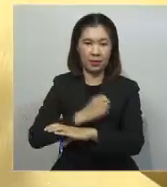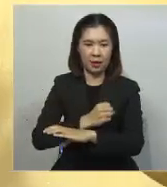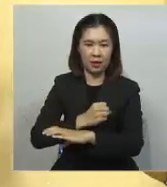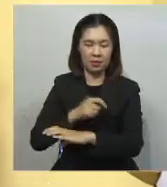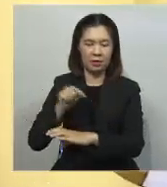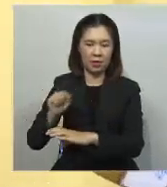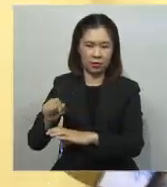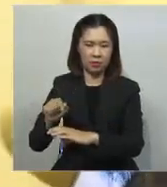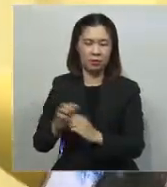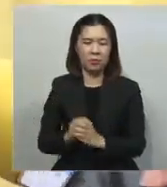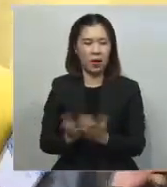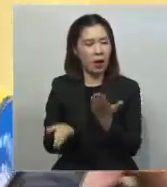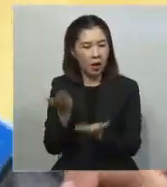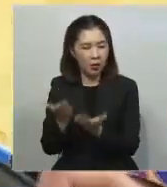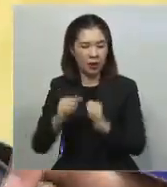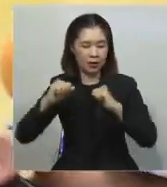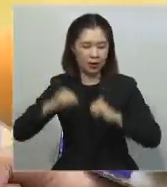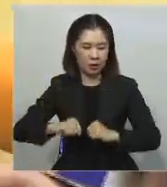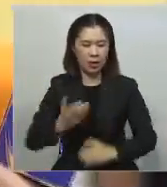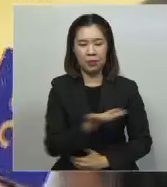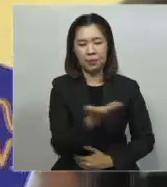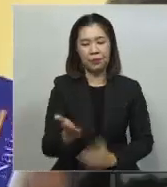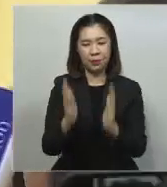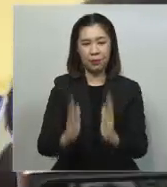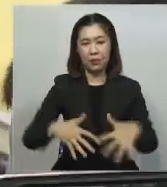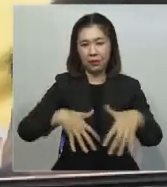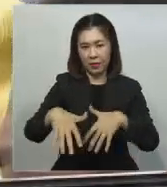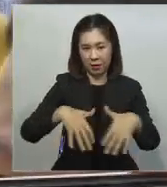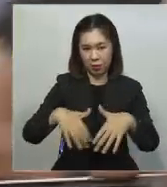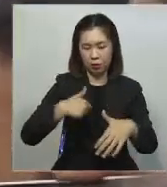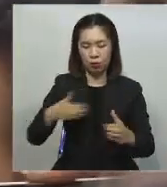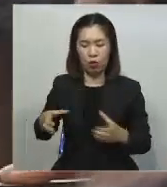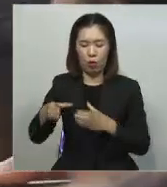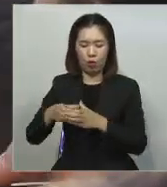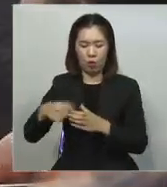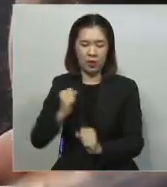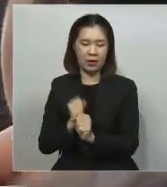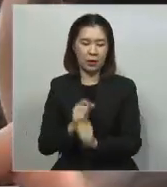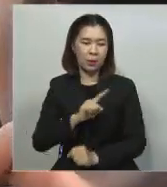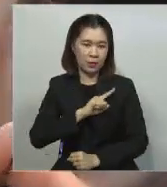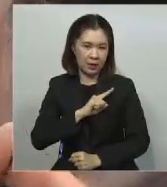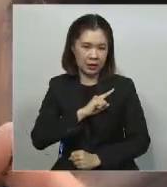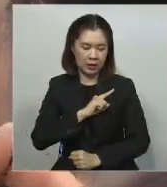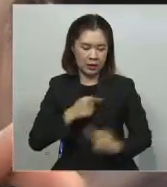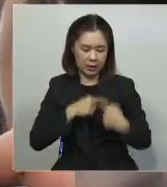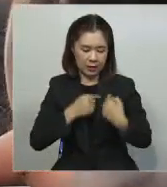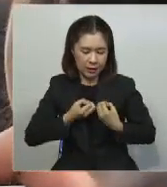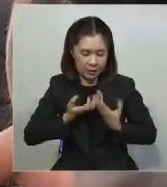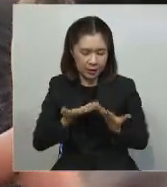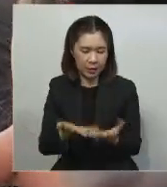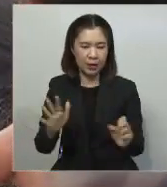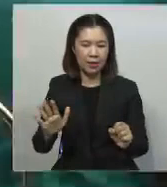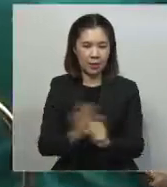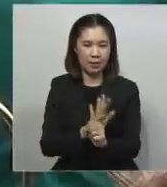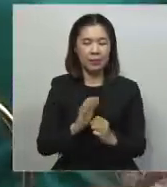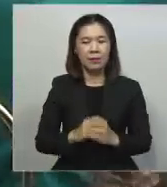าลหรือไม่ขึ้นอยู่กับการตัดสินใจของประชาชนพรรคจะทำหน้าที่อย่างเต็มความสามารถหากได้รับความไว้วางใจจากประชาช